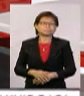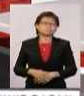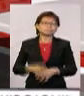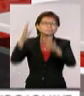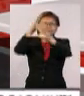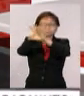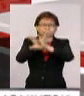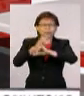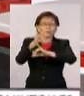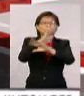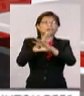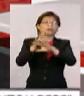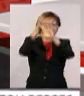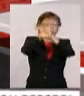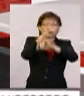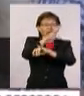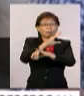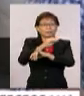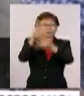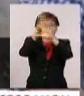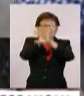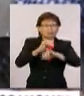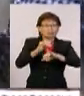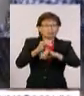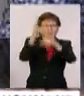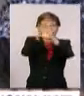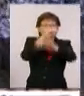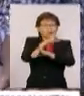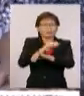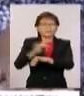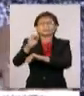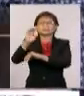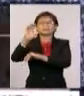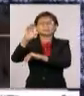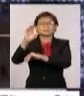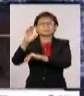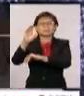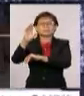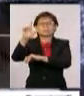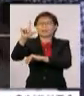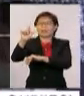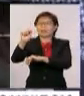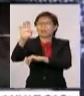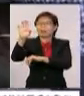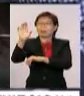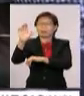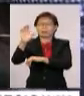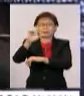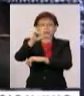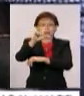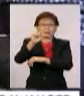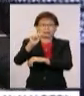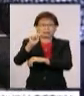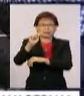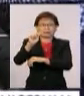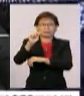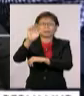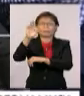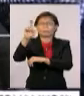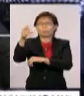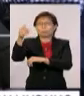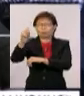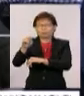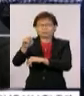Sarawak and Labuan cannot be apart. Only of three entities that to mention are